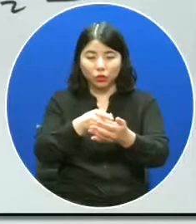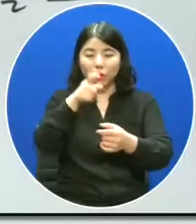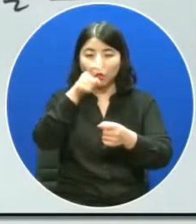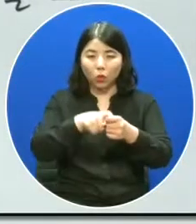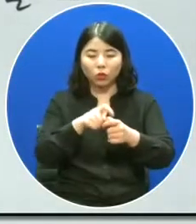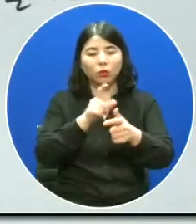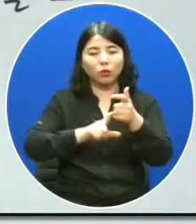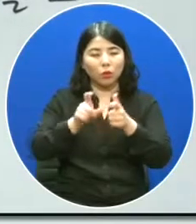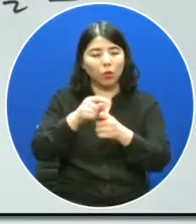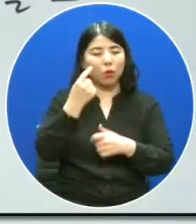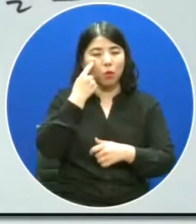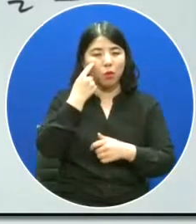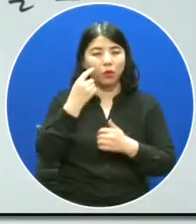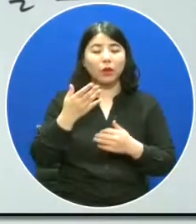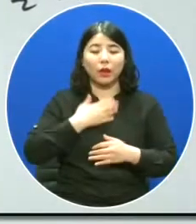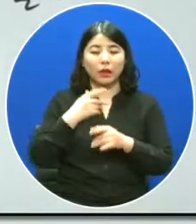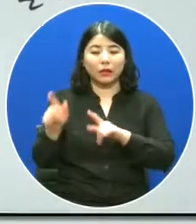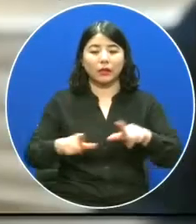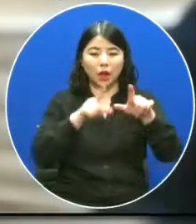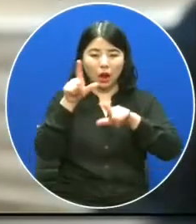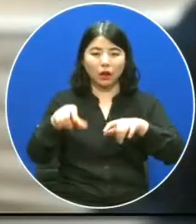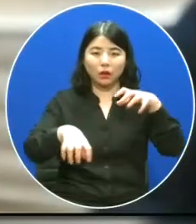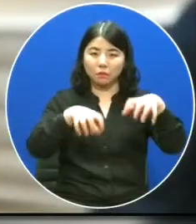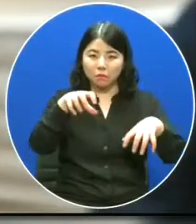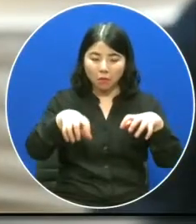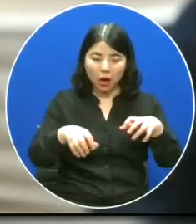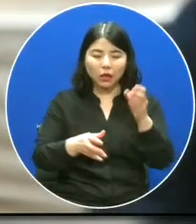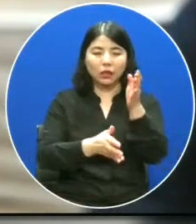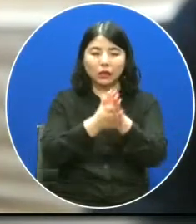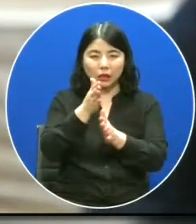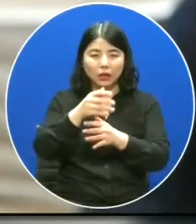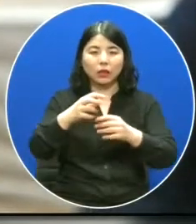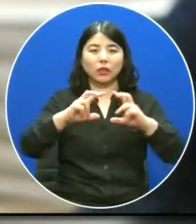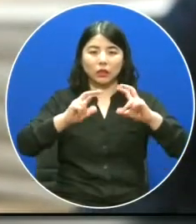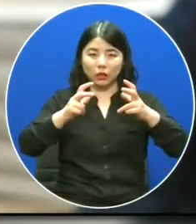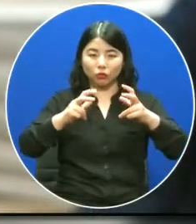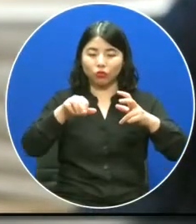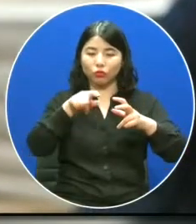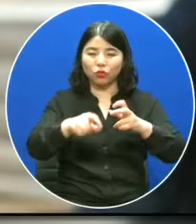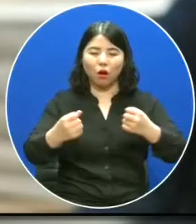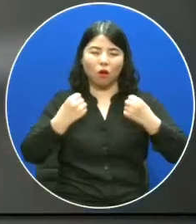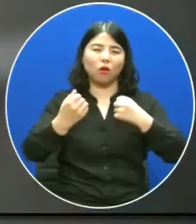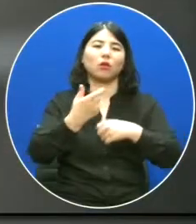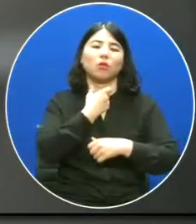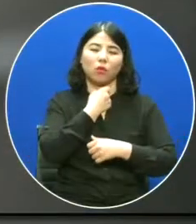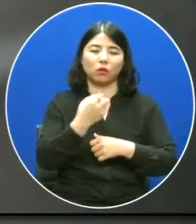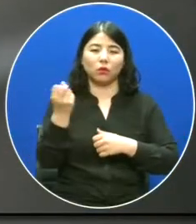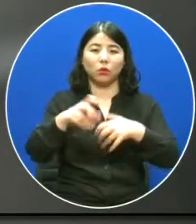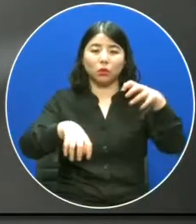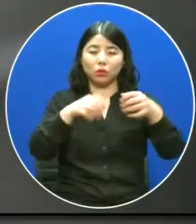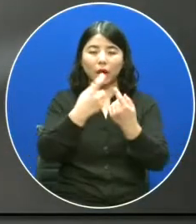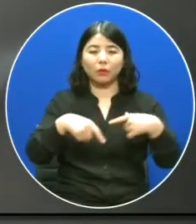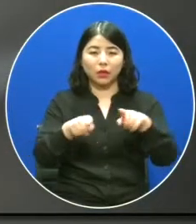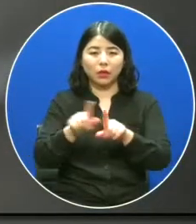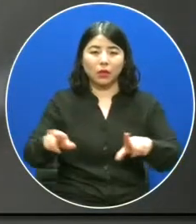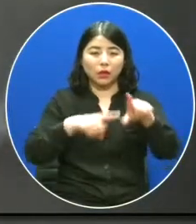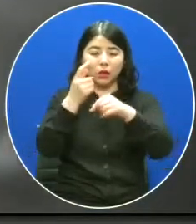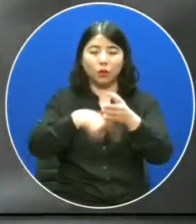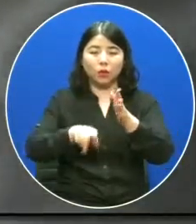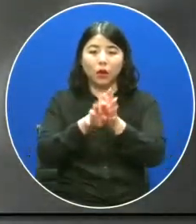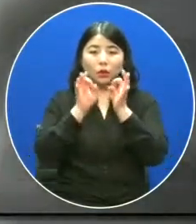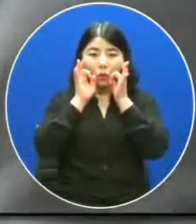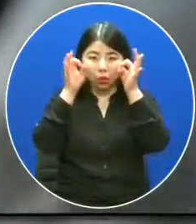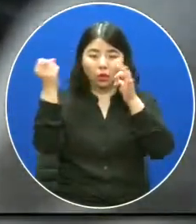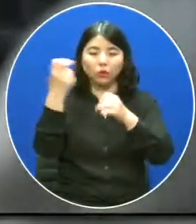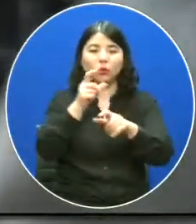때문입니다. 내가 살아가는 마을, 도시, 지구가 건강하길 바라고 또 이웃과 더불어 살아가기 위해